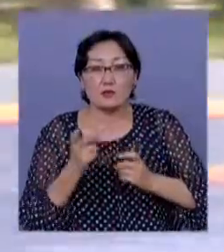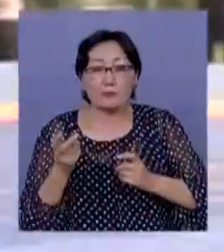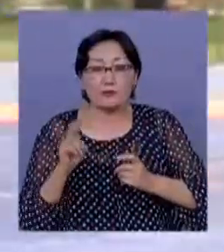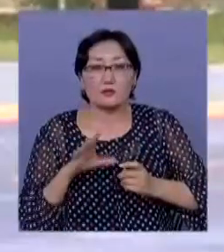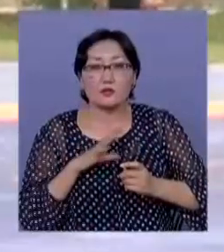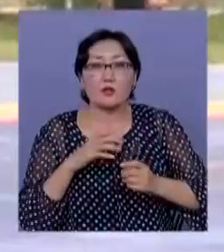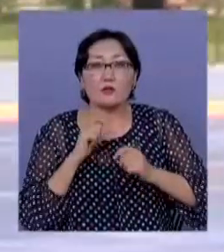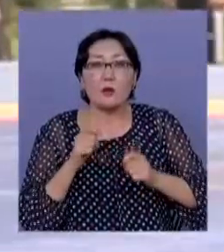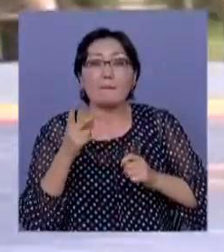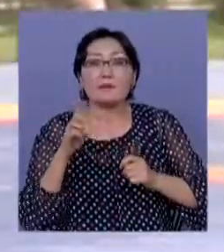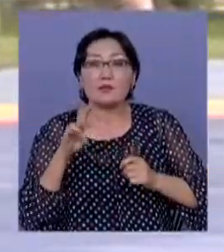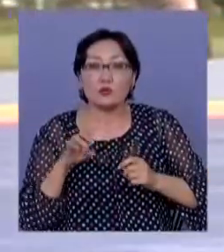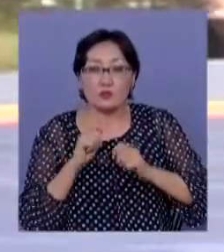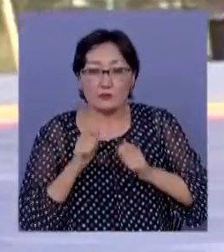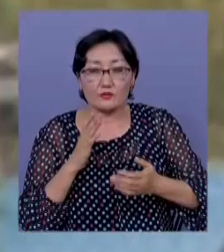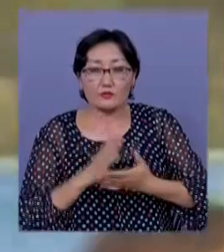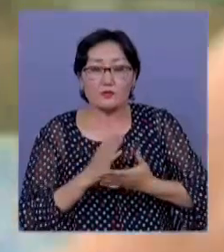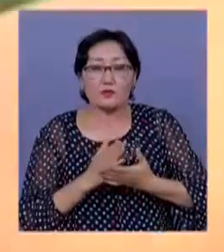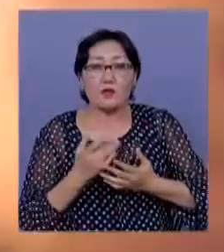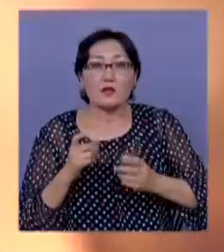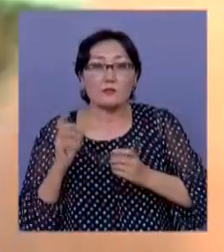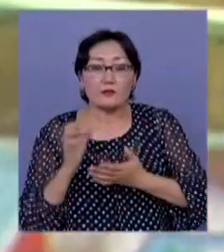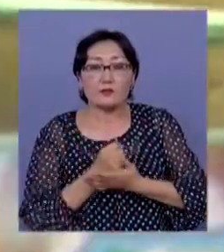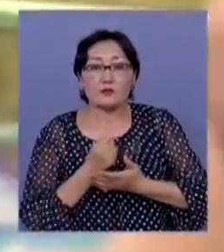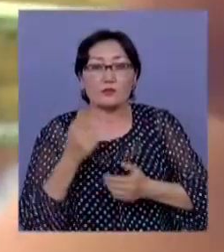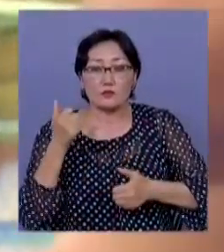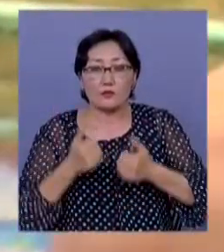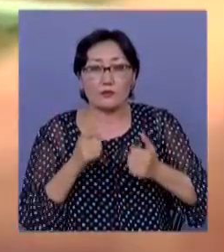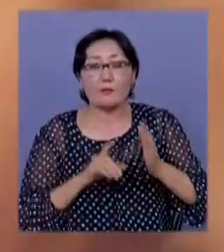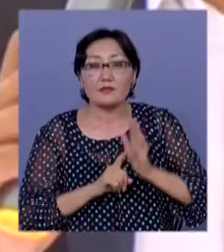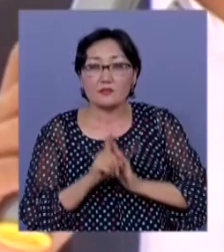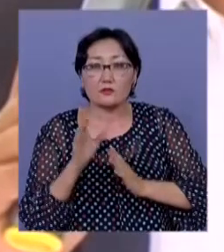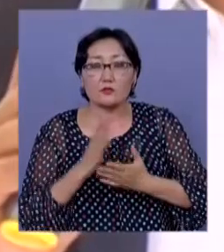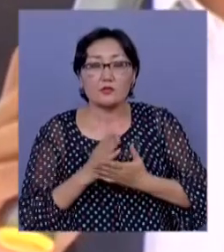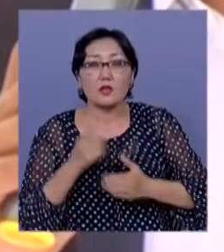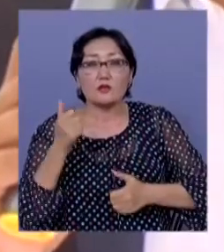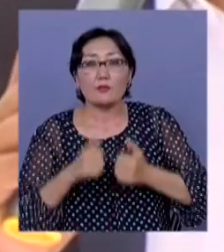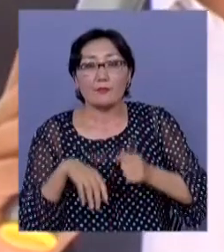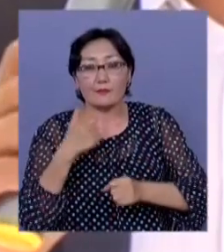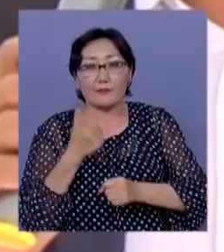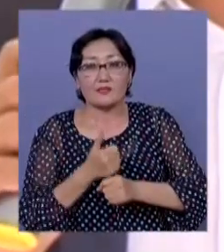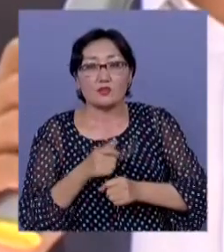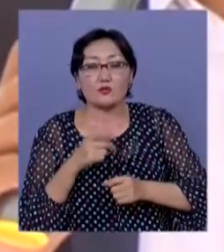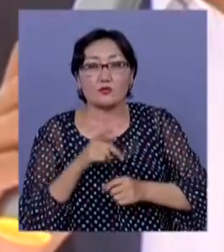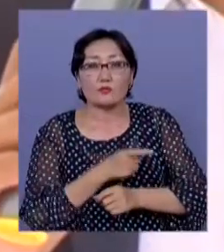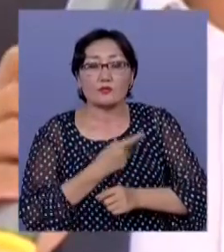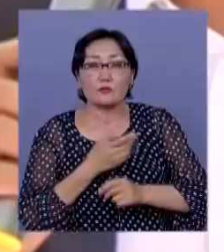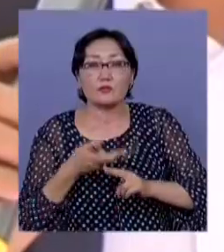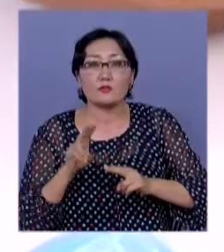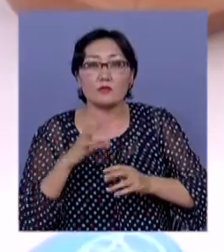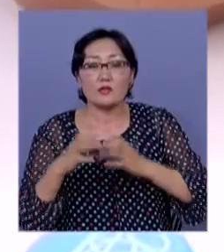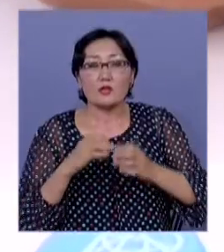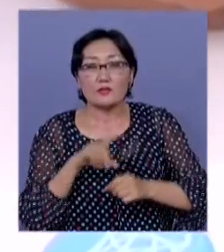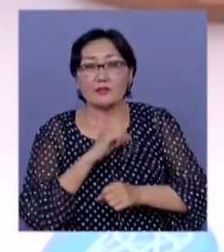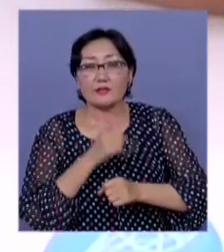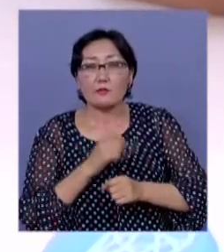Жарыстың жүлде қоры 1 миллион теңге. Бабы келіскен палуандар жүлдені сарапқа салуды бастап кетті. Сайыстың бас төрешісінің айтуынша, белдесуге еліміздің ең